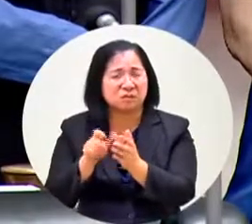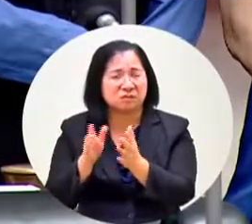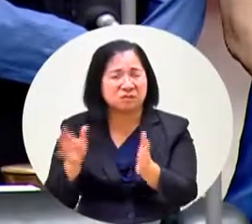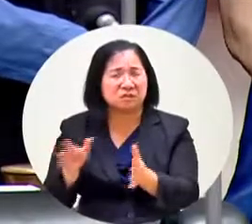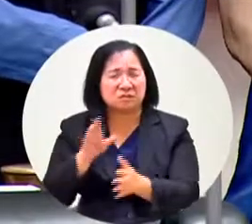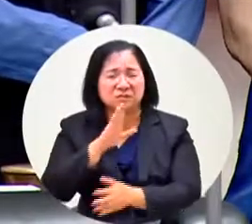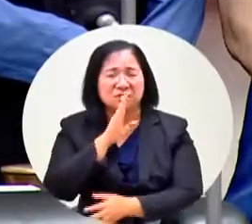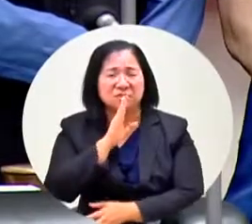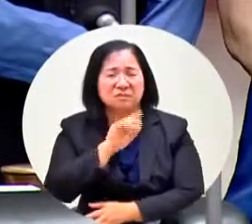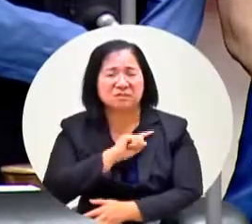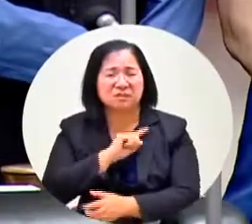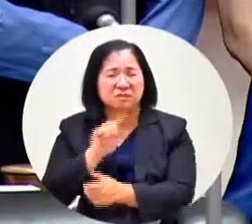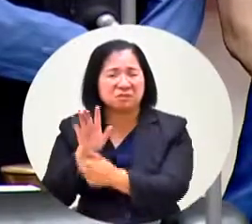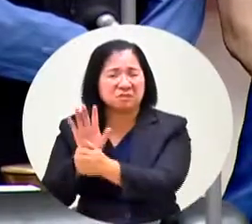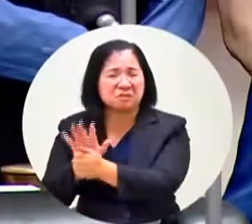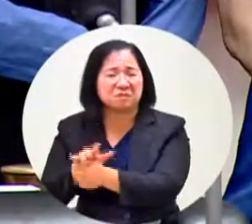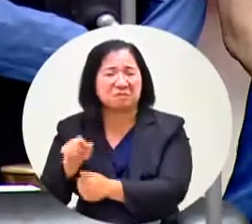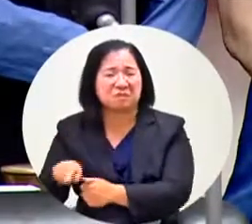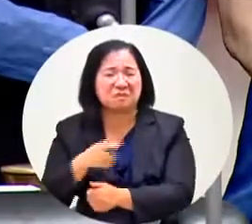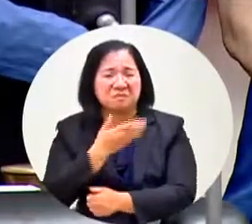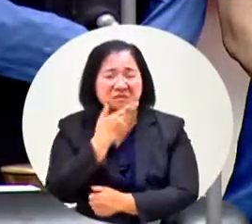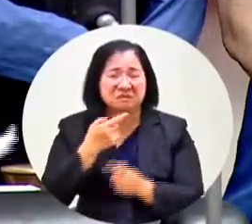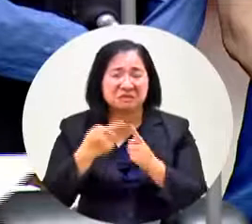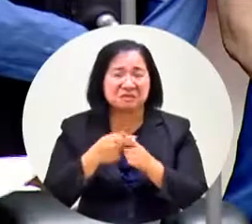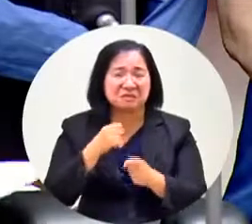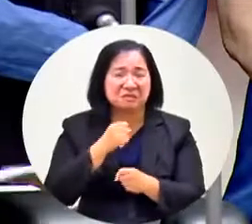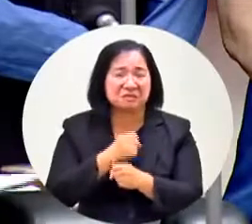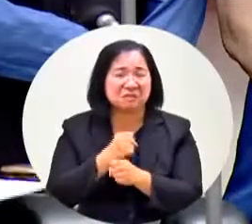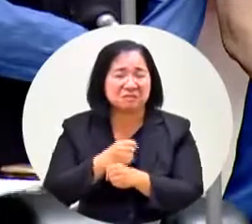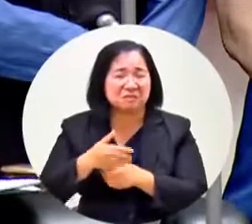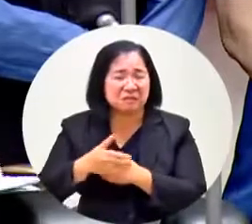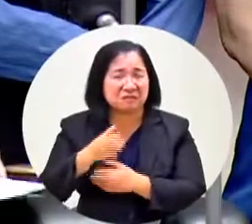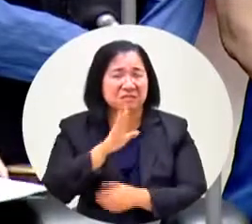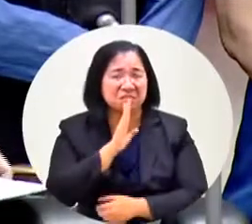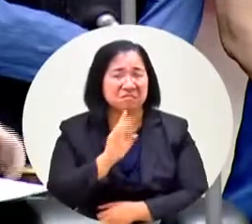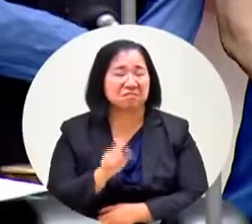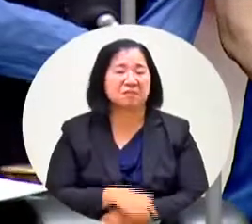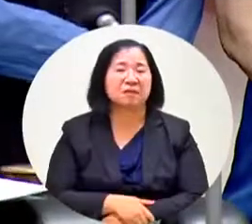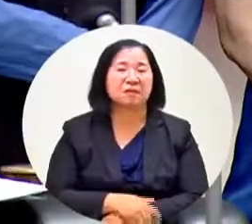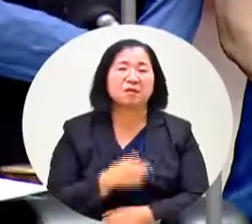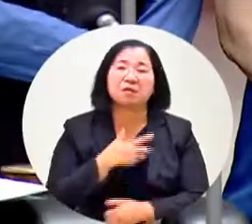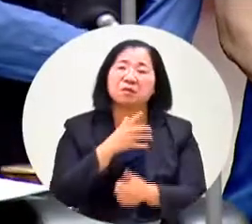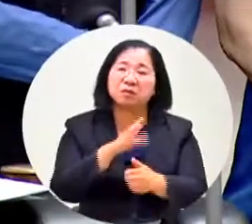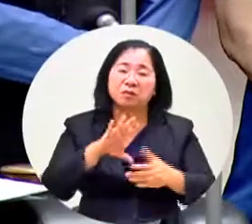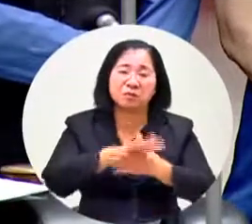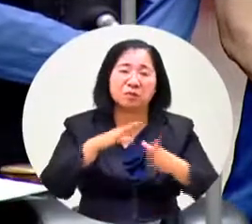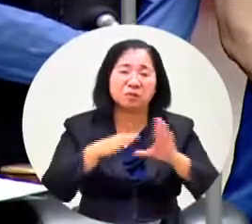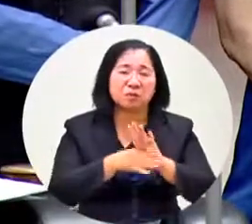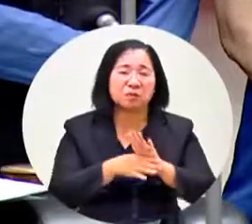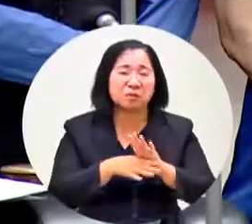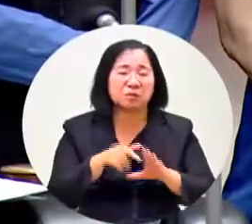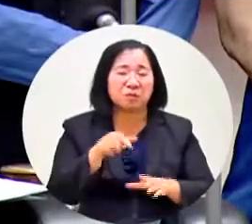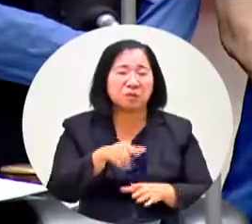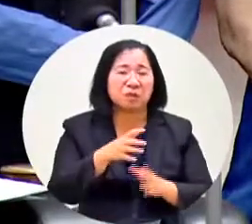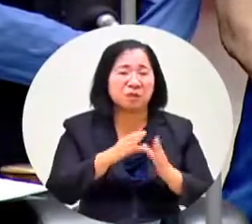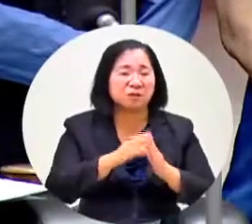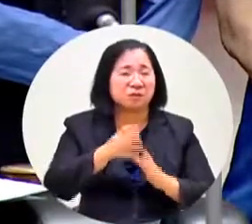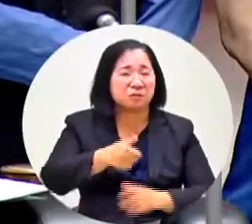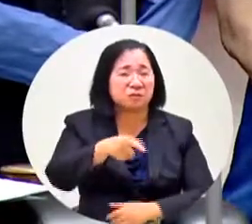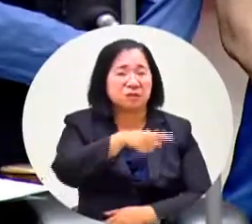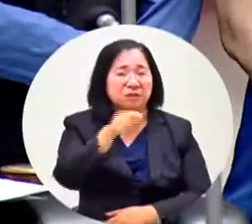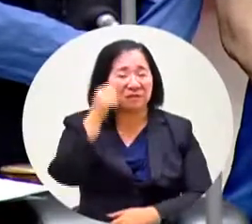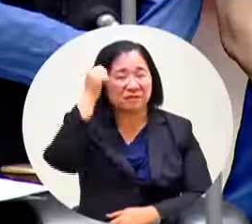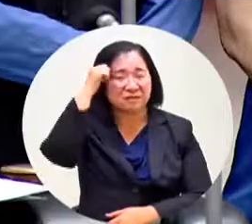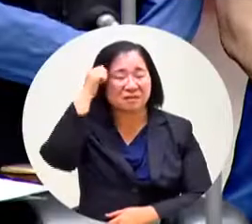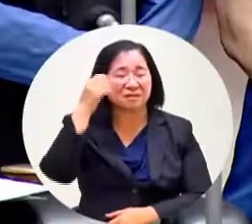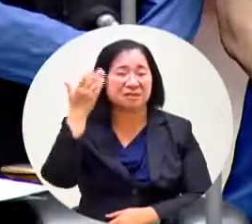在他的新书发表会的时候，所有的局处首长、民进党议员都去站台？议员站台没有问题，但